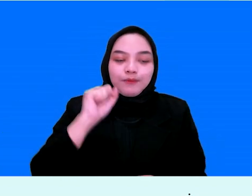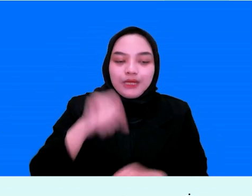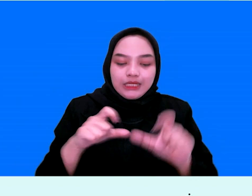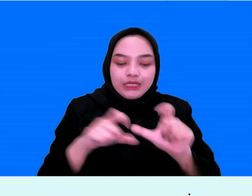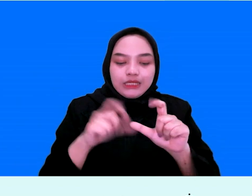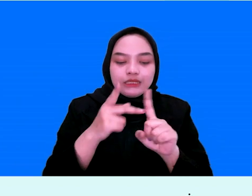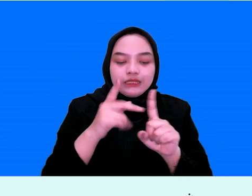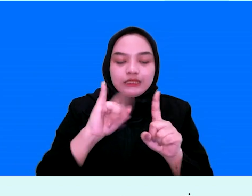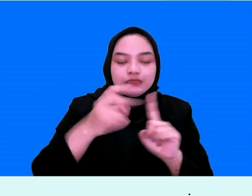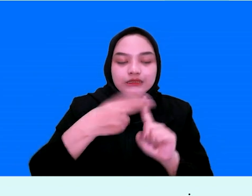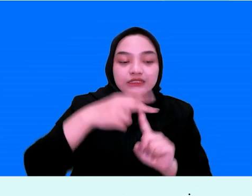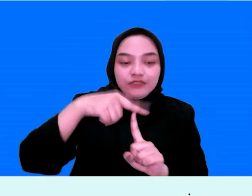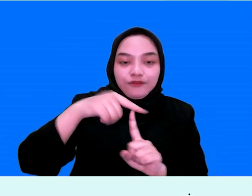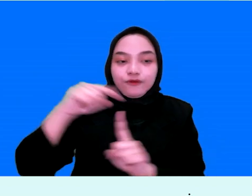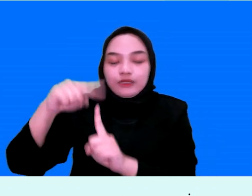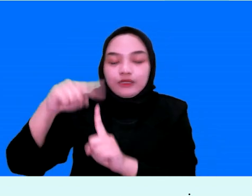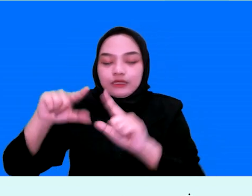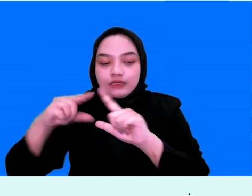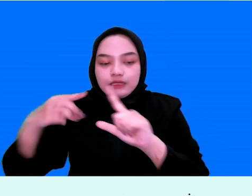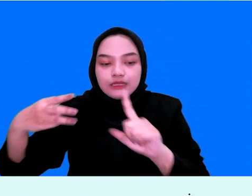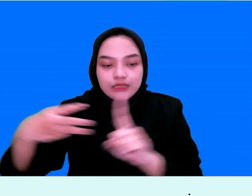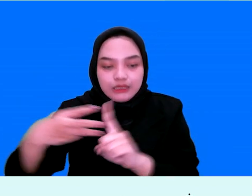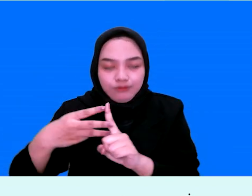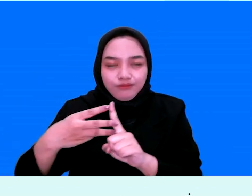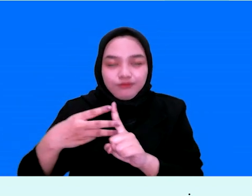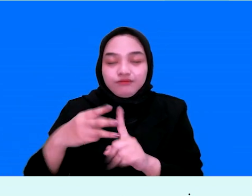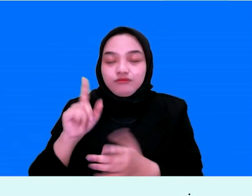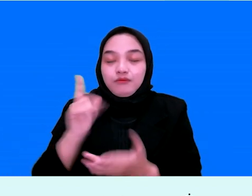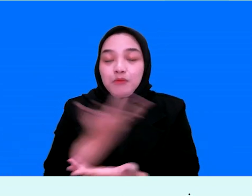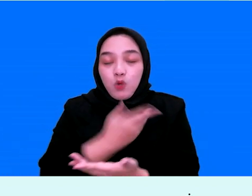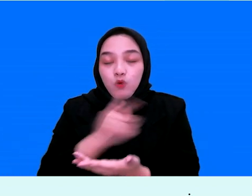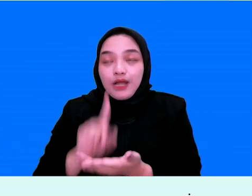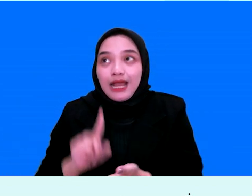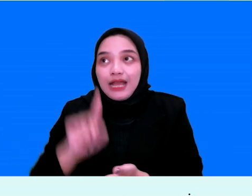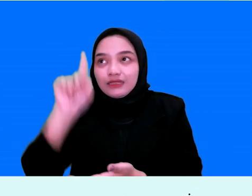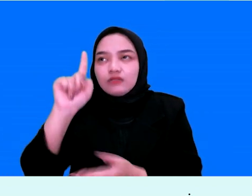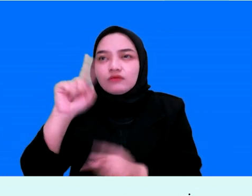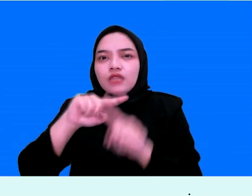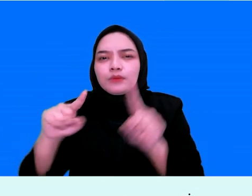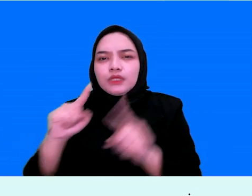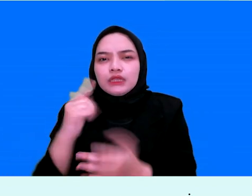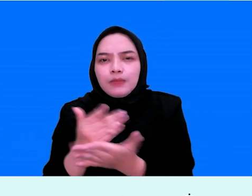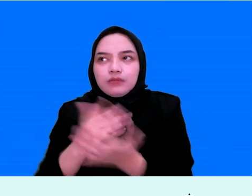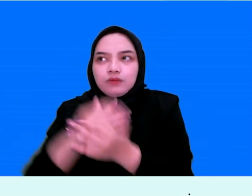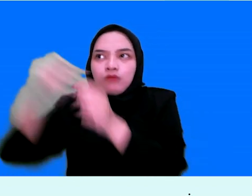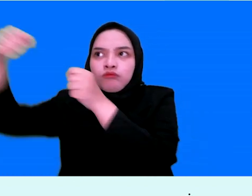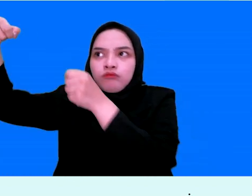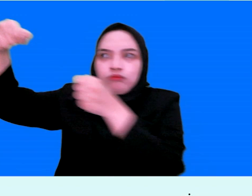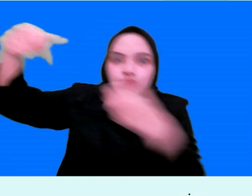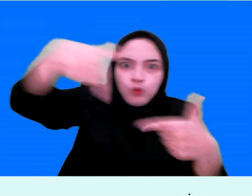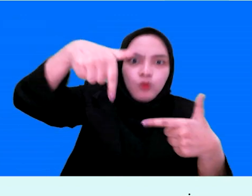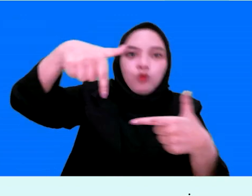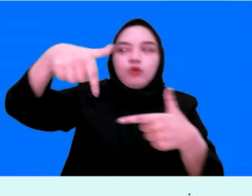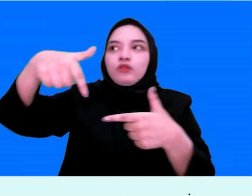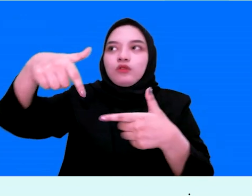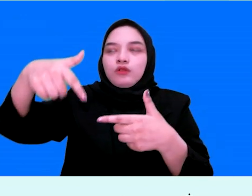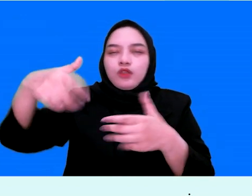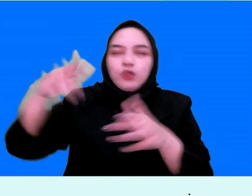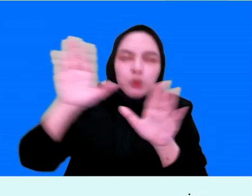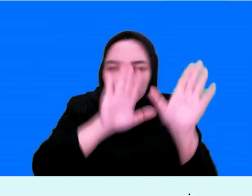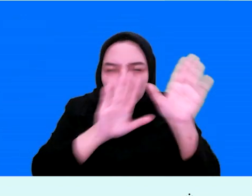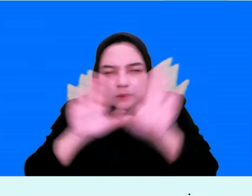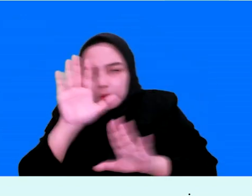kita kembali ke atas, terdapat bagian yang tertutup navigation bar, padahal memiliki konten yang sebenarnya itu bisa dipilih,